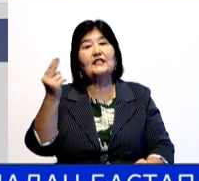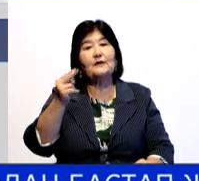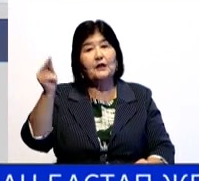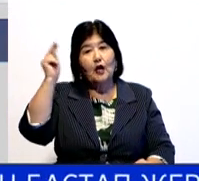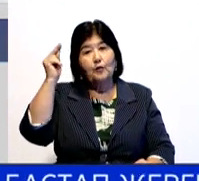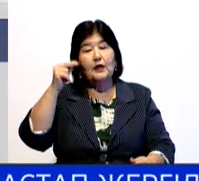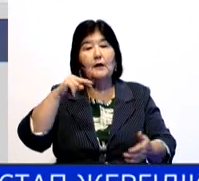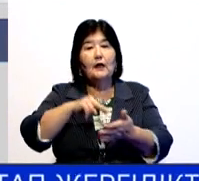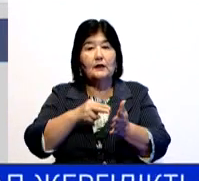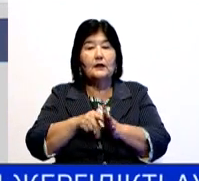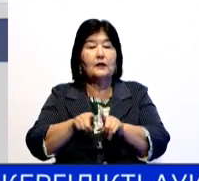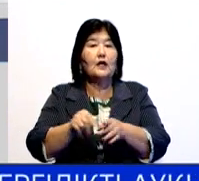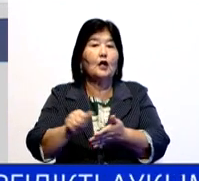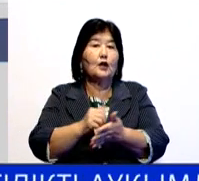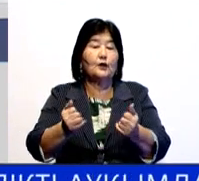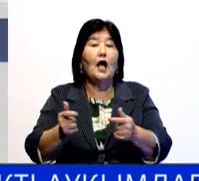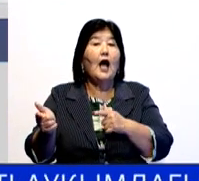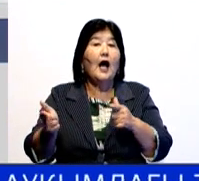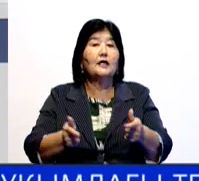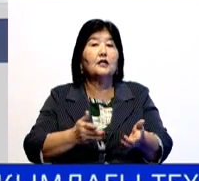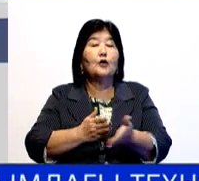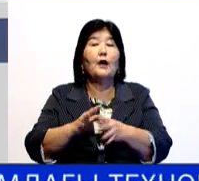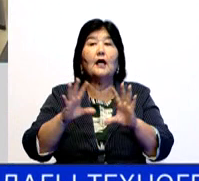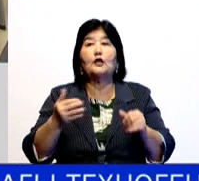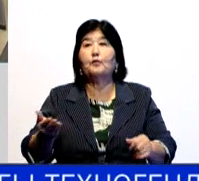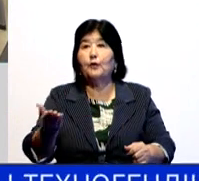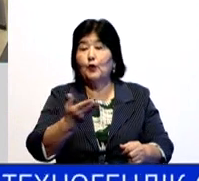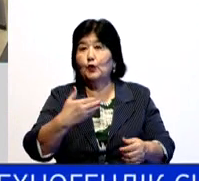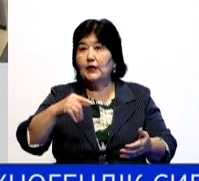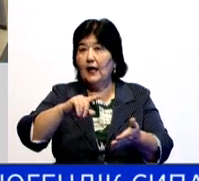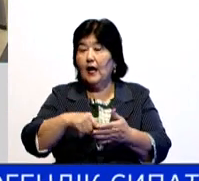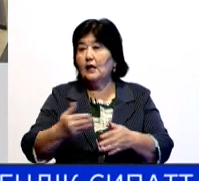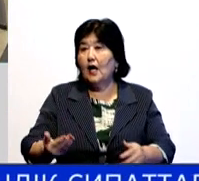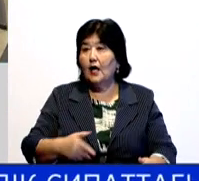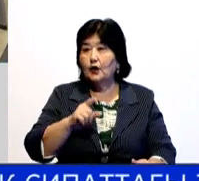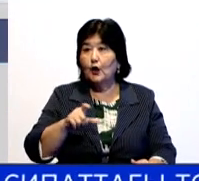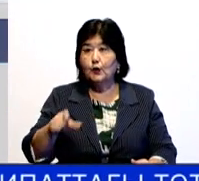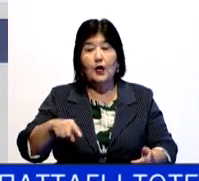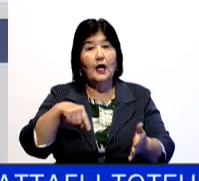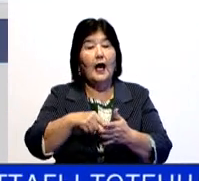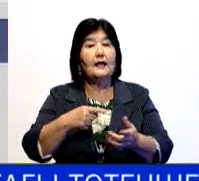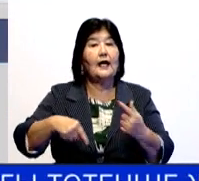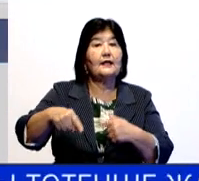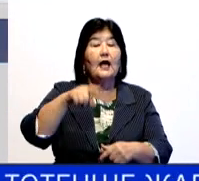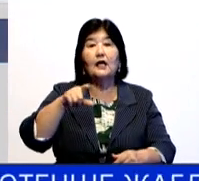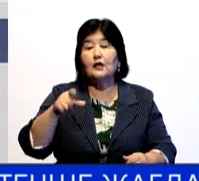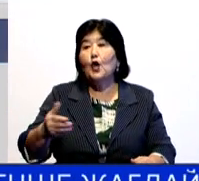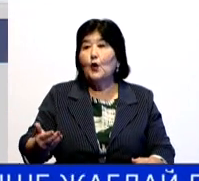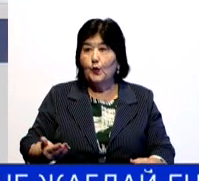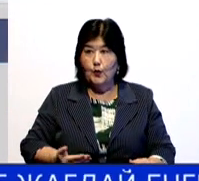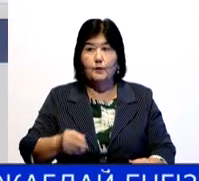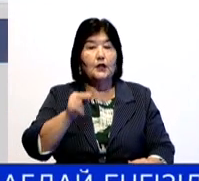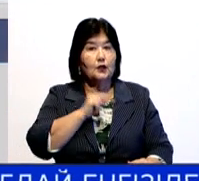бойынша жобалар қабылдаймыз. Әзірлеу бағыты бойынша біз осы қаланың тұрғындары, қаладағы кәсіпкерлердің өмірін,